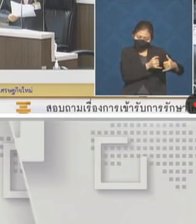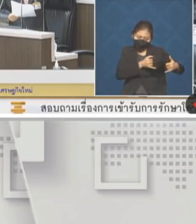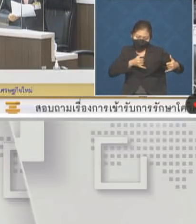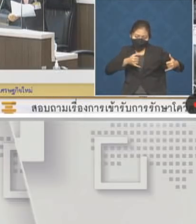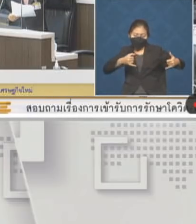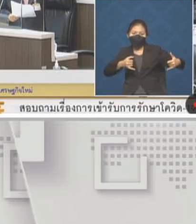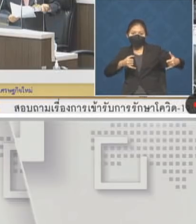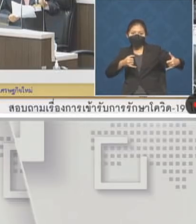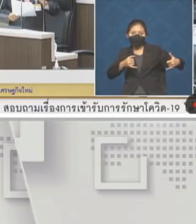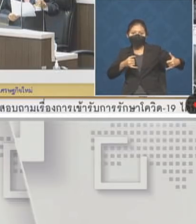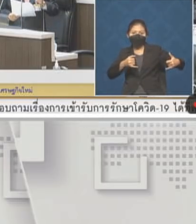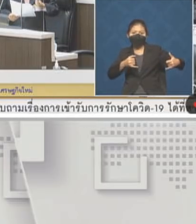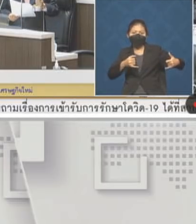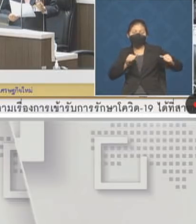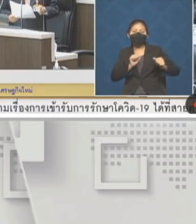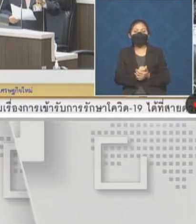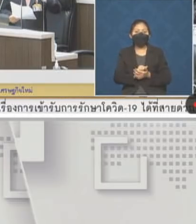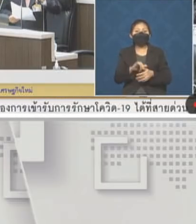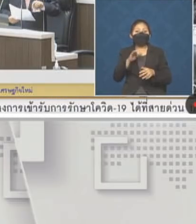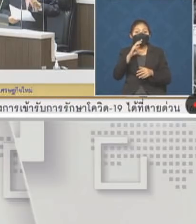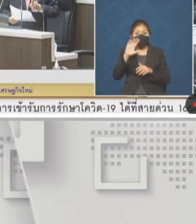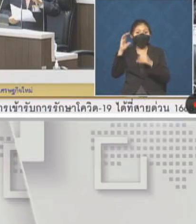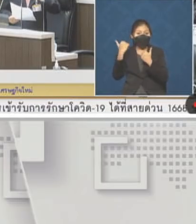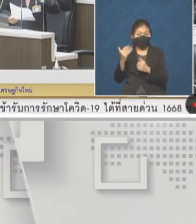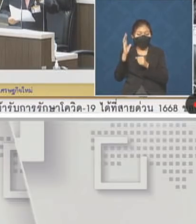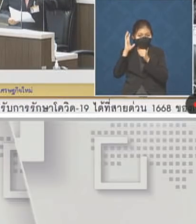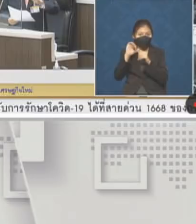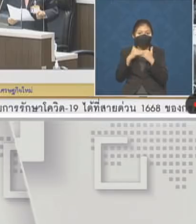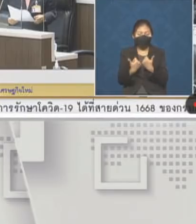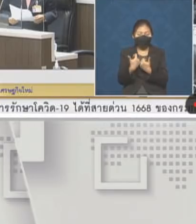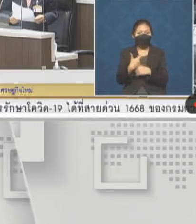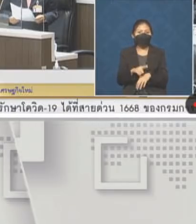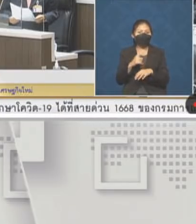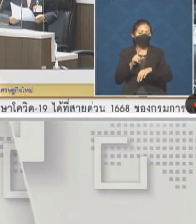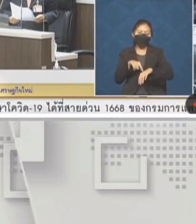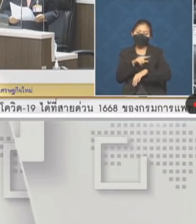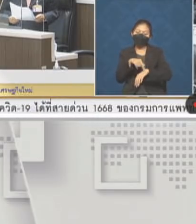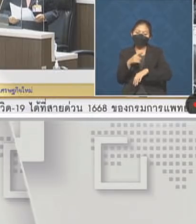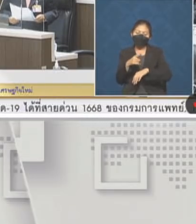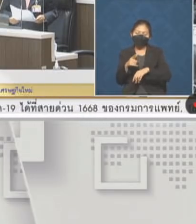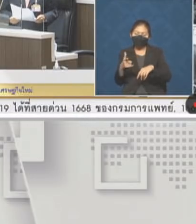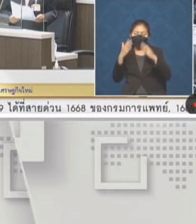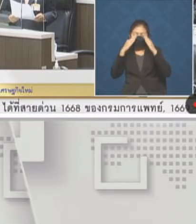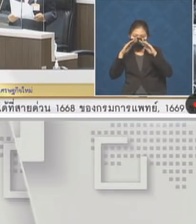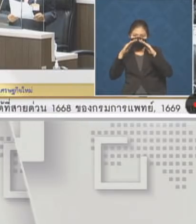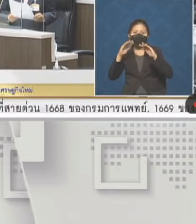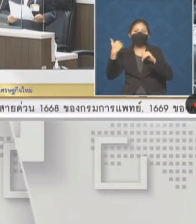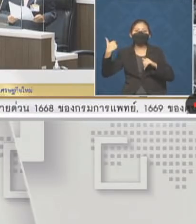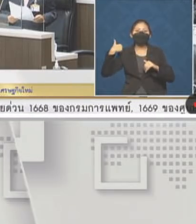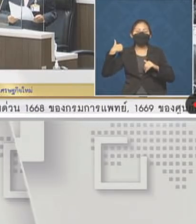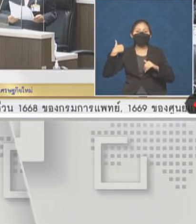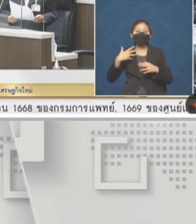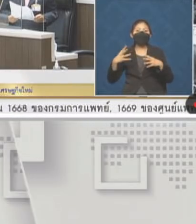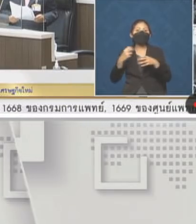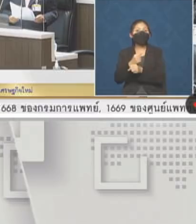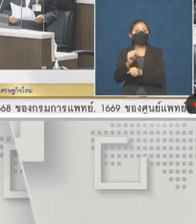ขวัญพูดตรงๆพักนี้เนี่ยได้คะแนนเสียงโดยหลักแล้วคุณมิ่งขวัญนั่นแหละ ใช่ใช ่แต่ว่าตรงพี่น้